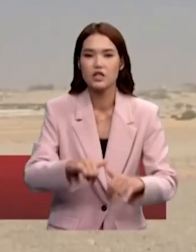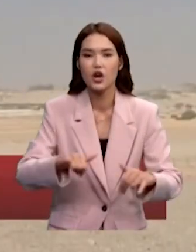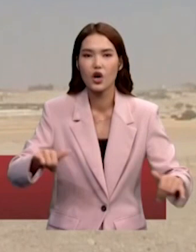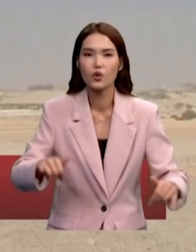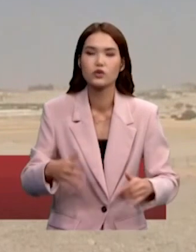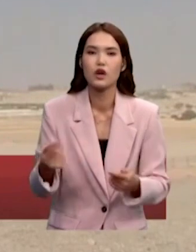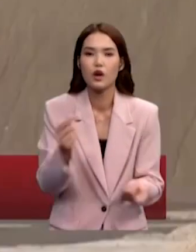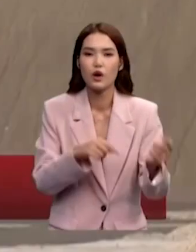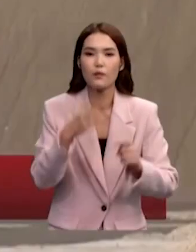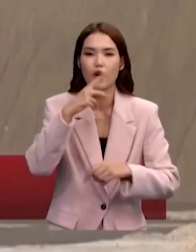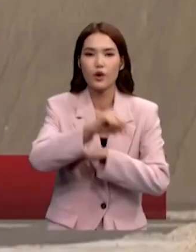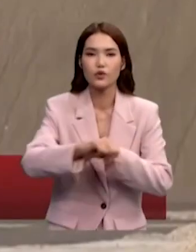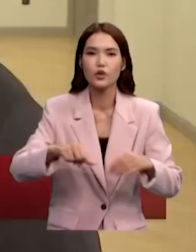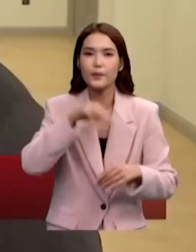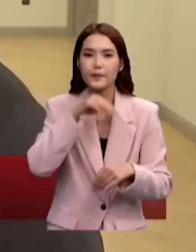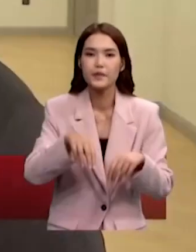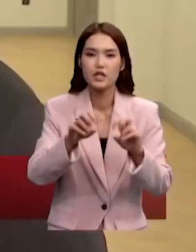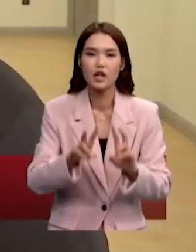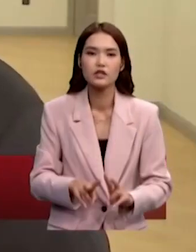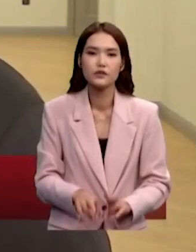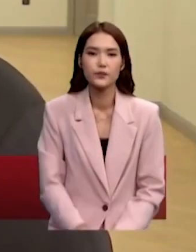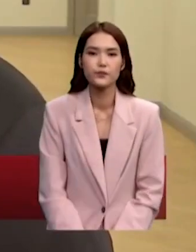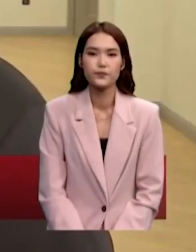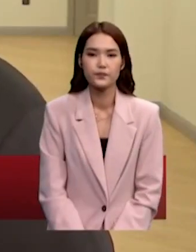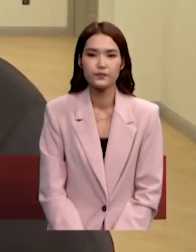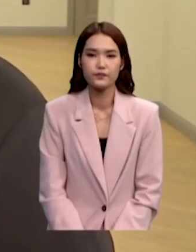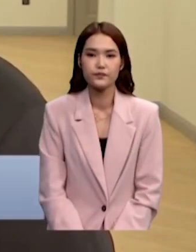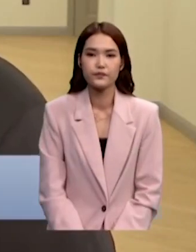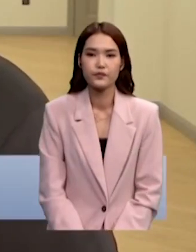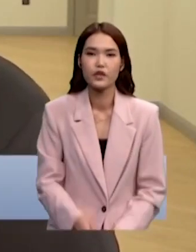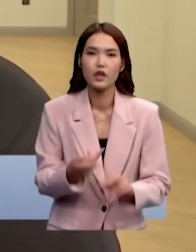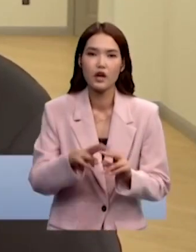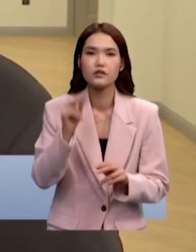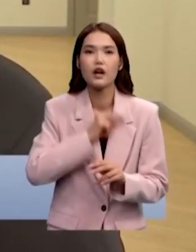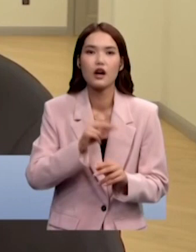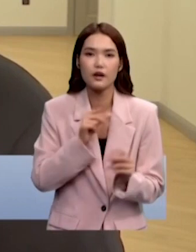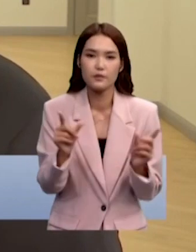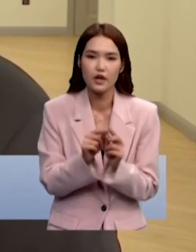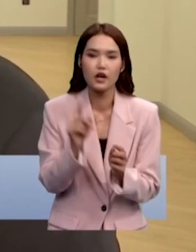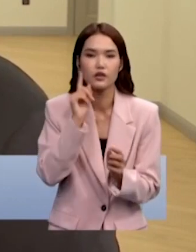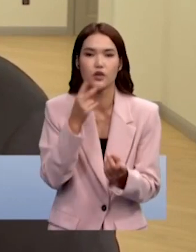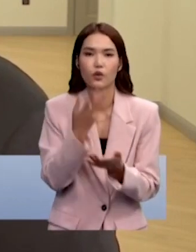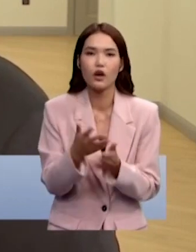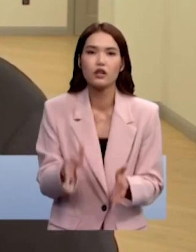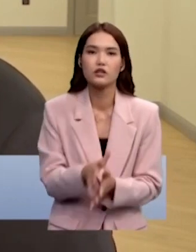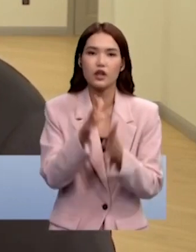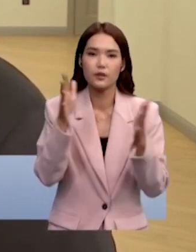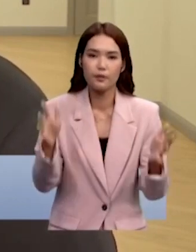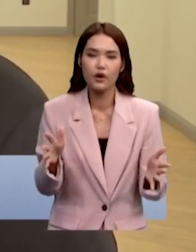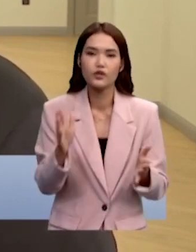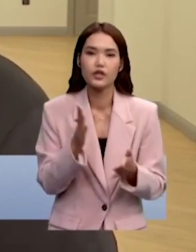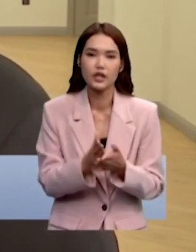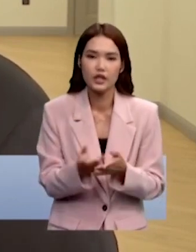партнёрства зарубежными специалистами думаю лучше работать с партнёрами из Европы потому что у них очень большое сельский потенциал есть